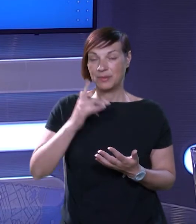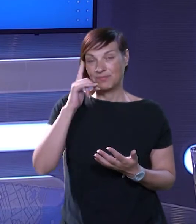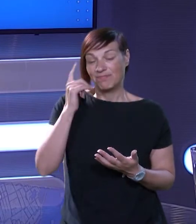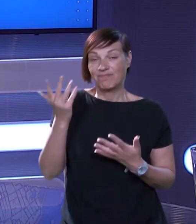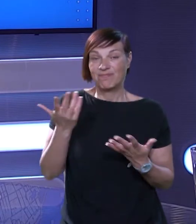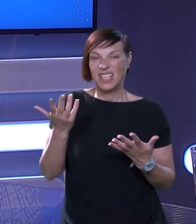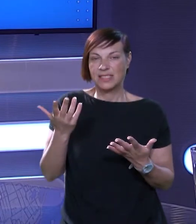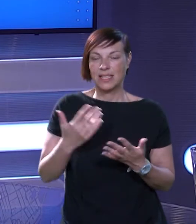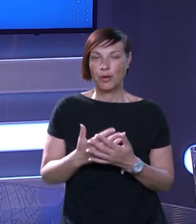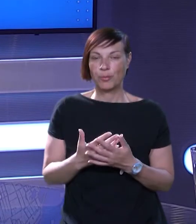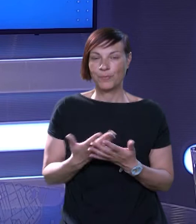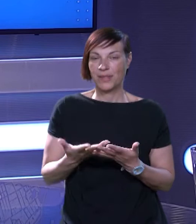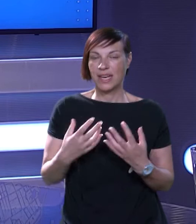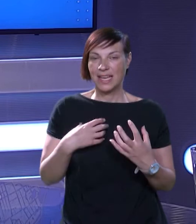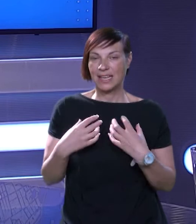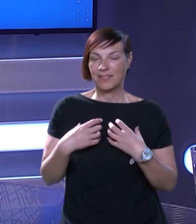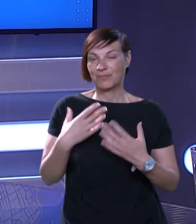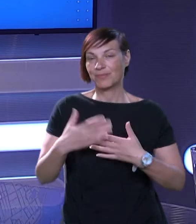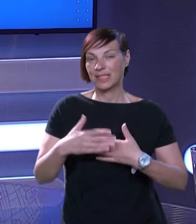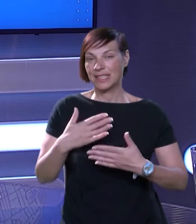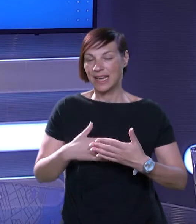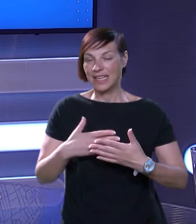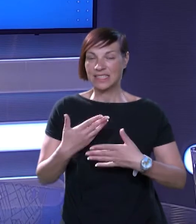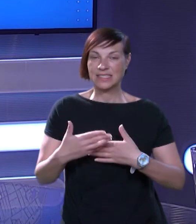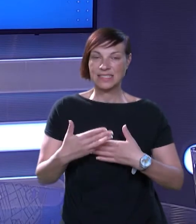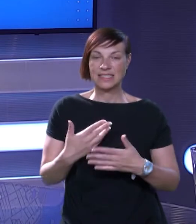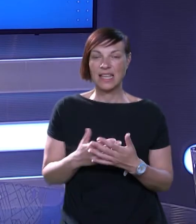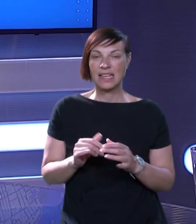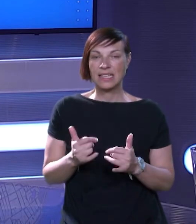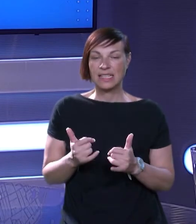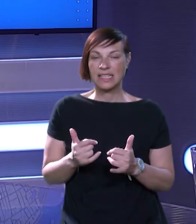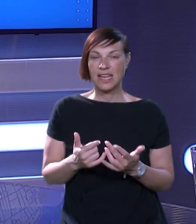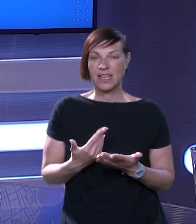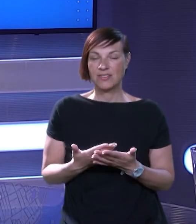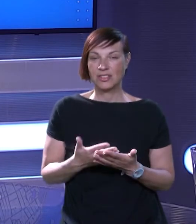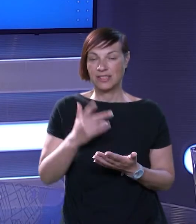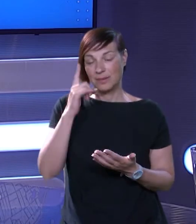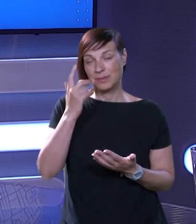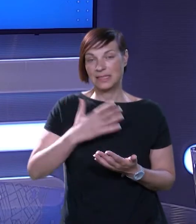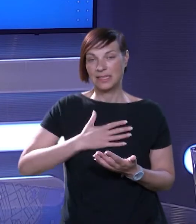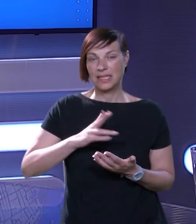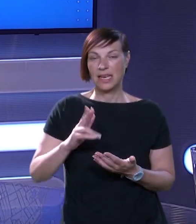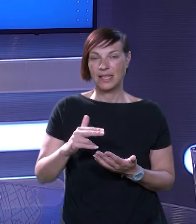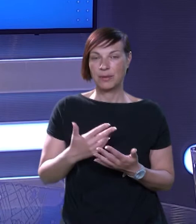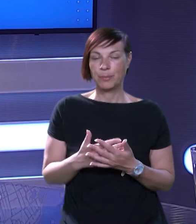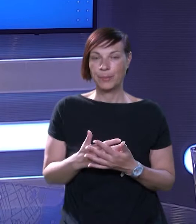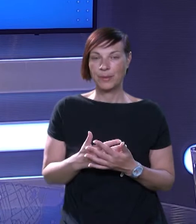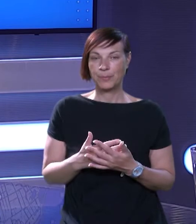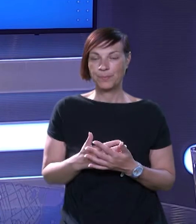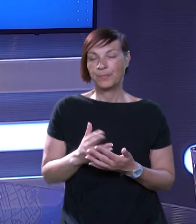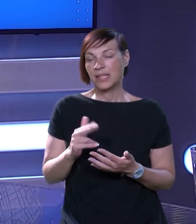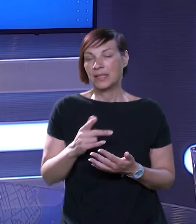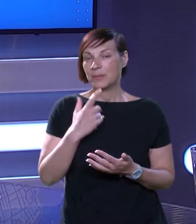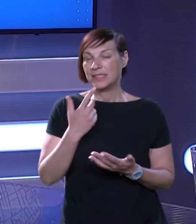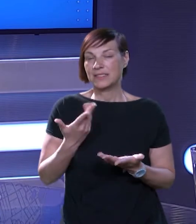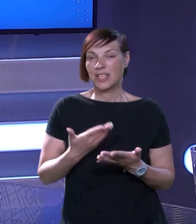ne znam odlučiti. Ali ono nekakve ono etičke granice, estetske granice, naravno da, mislim, ja imam, šta znam. Ma ima